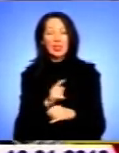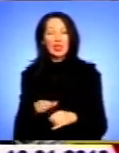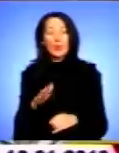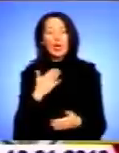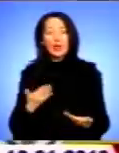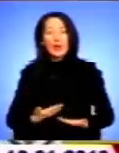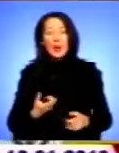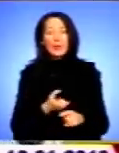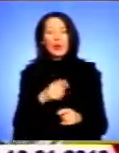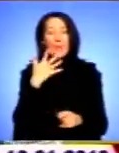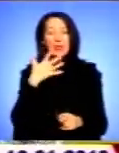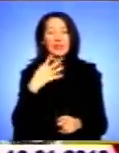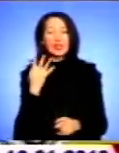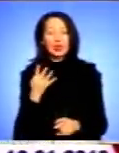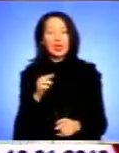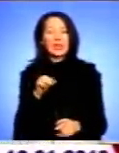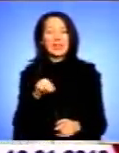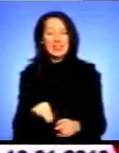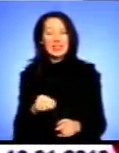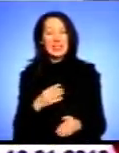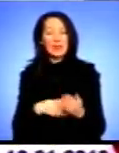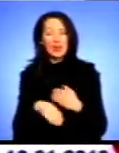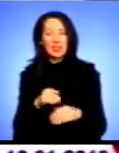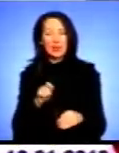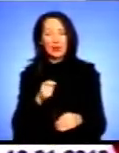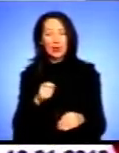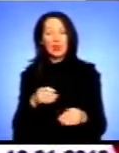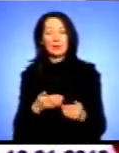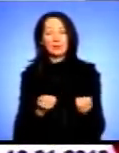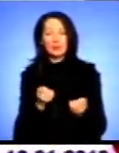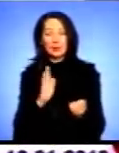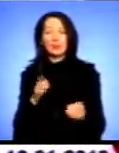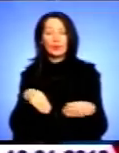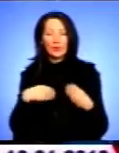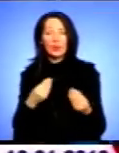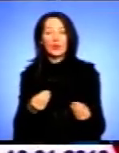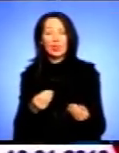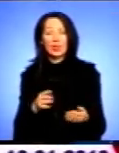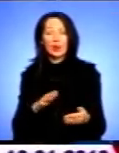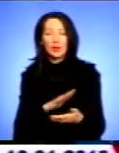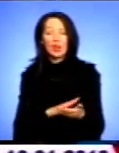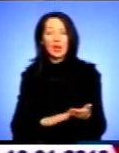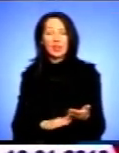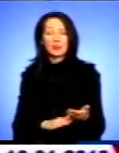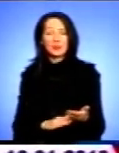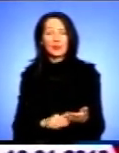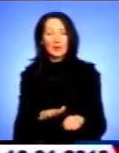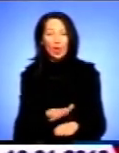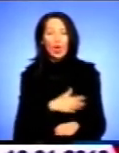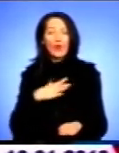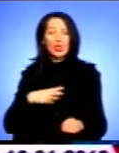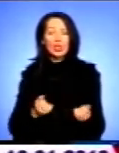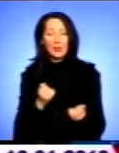понад 54 тисячі інвалідів. Ключі від автівок будуть вручати і надалі. Довго чекала автомобіля?